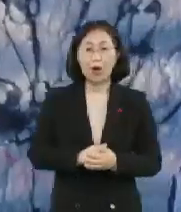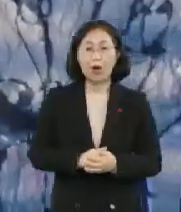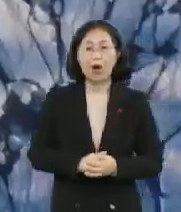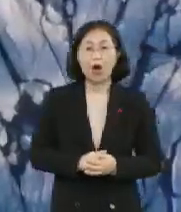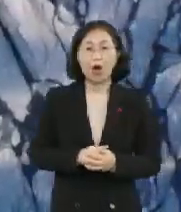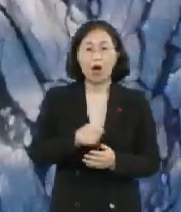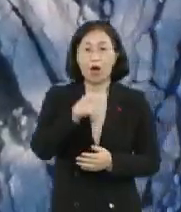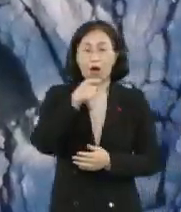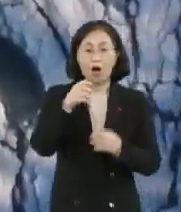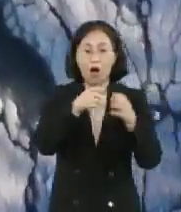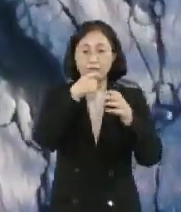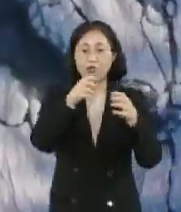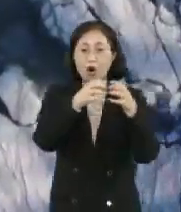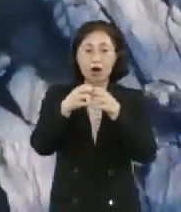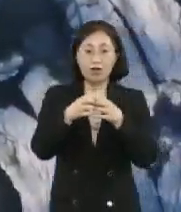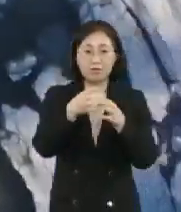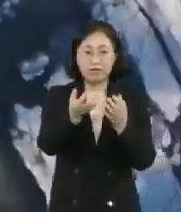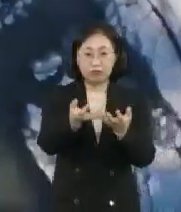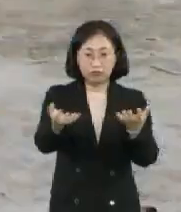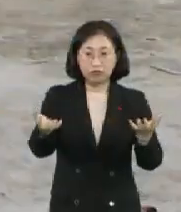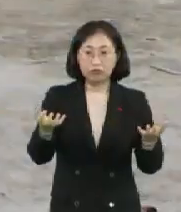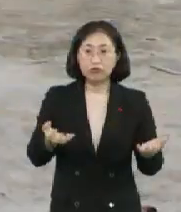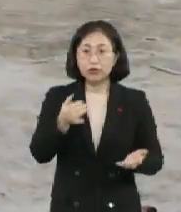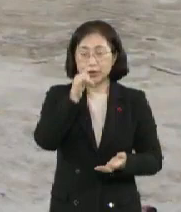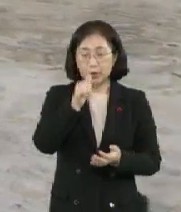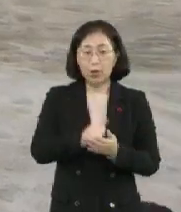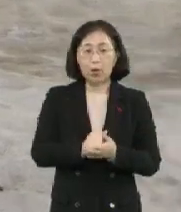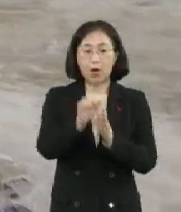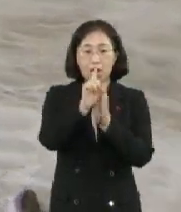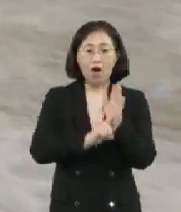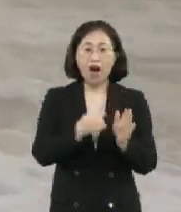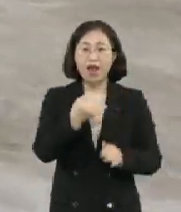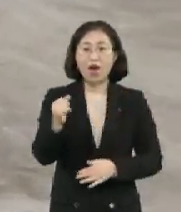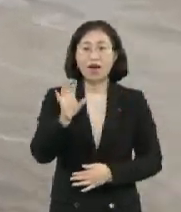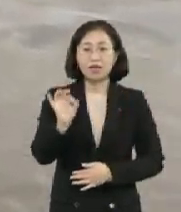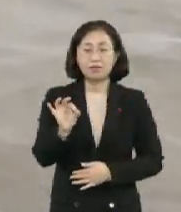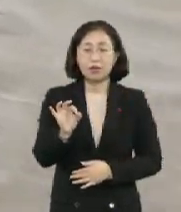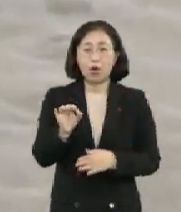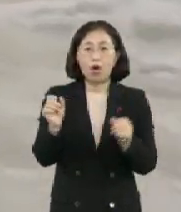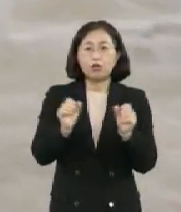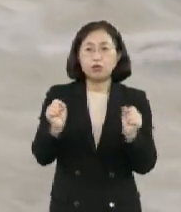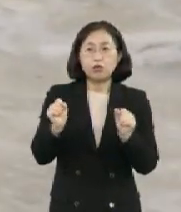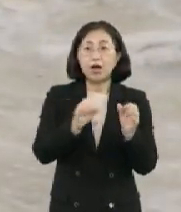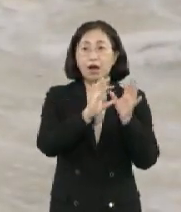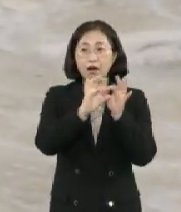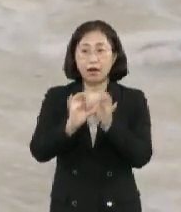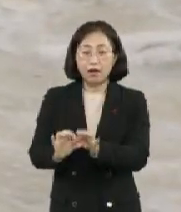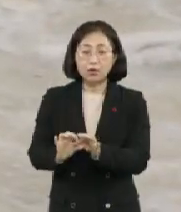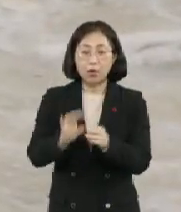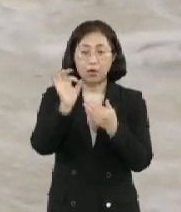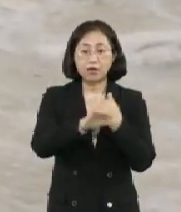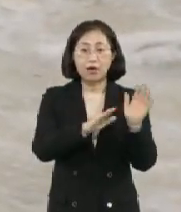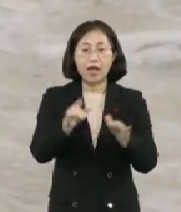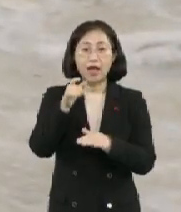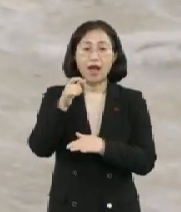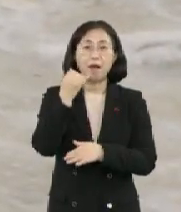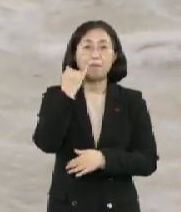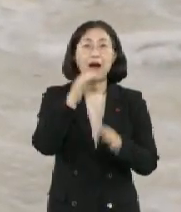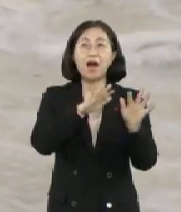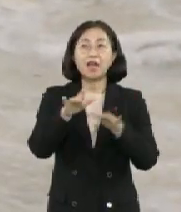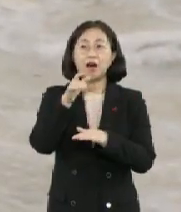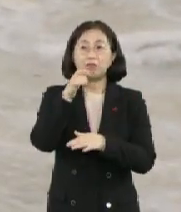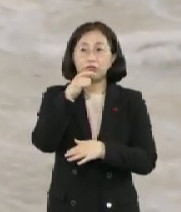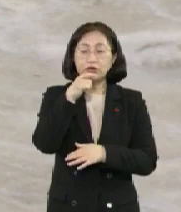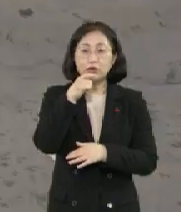사이로는 얼음이 둥둥 떠다닙니다. 영하 10도 아래의 강추위가 수일간 이어지면서 이곳 서해안 바닷물도 이렇게